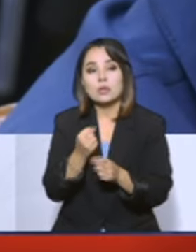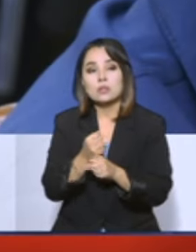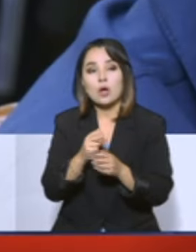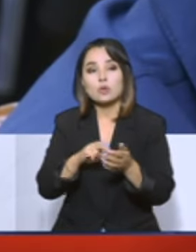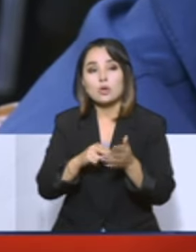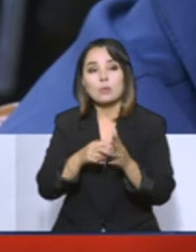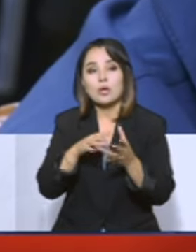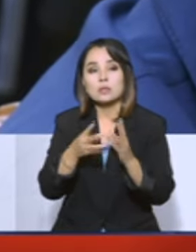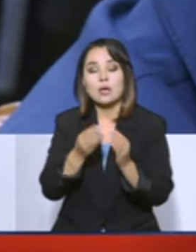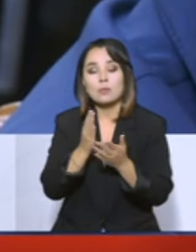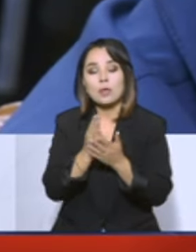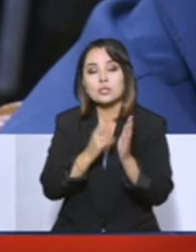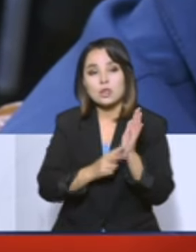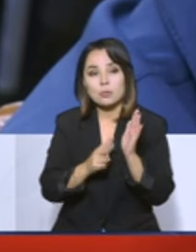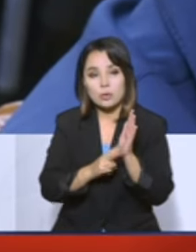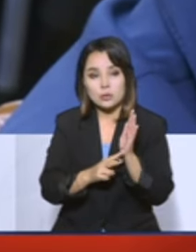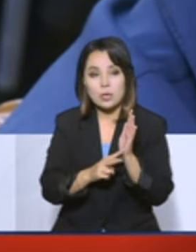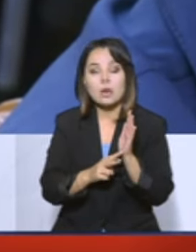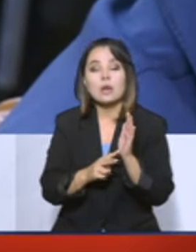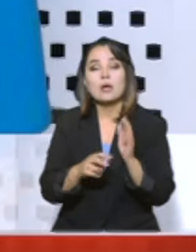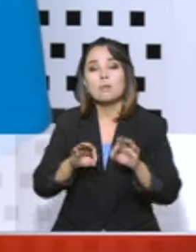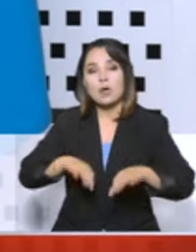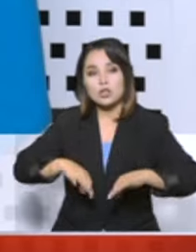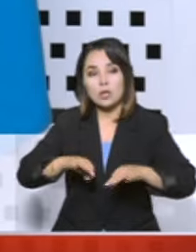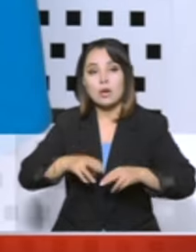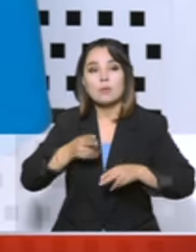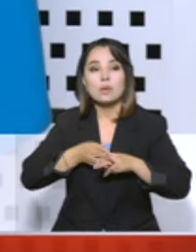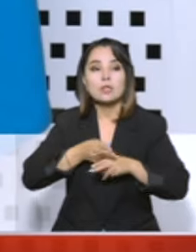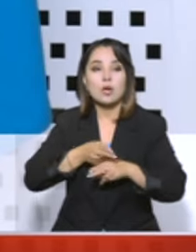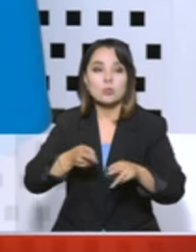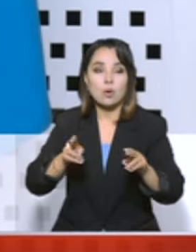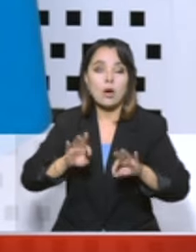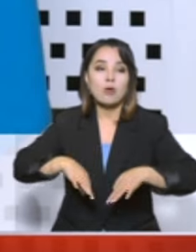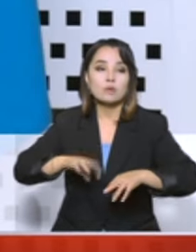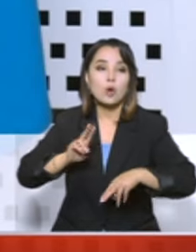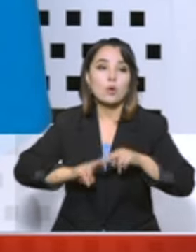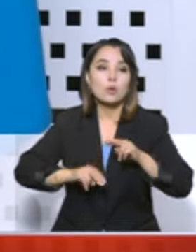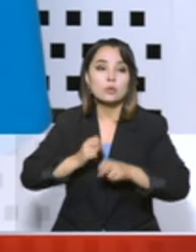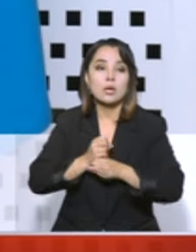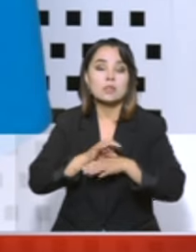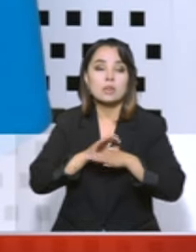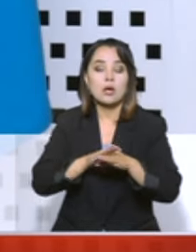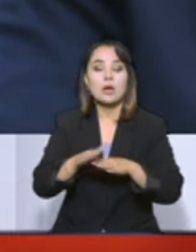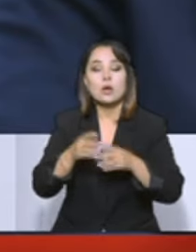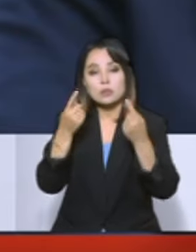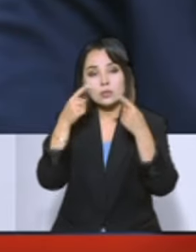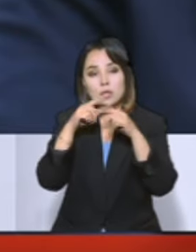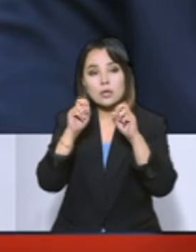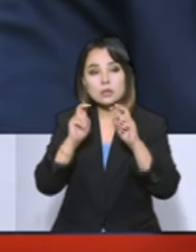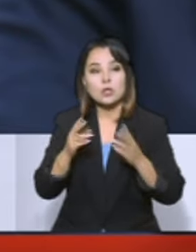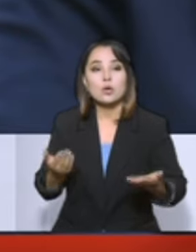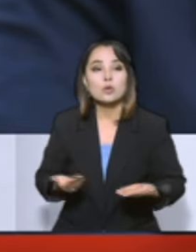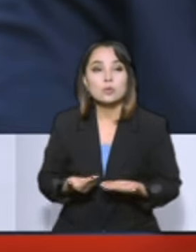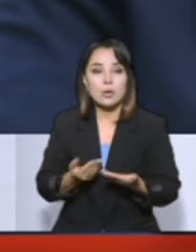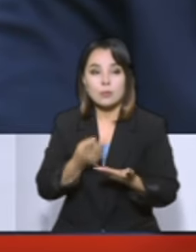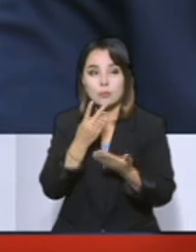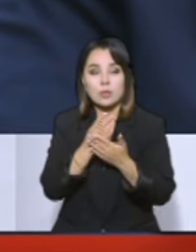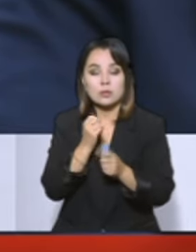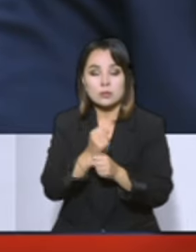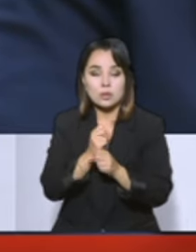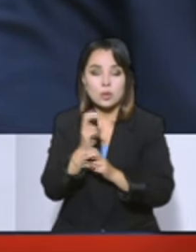жоба бар. Машина жасау, металлургия, автокөлік құрастыру, тұрмыстық техника өндіру,